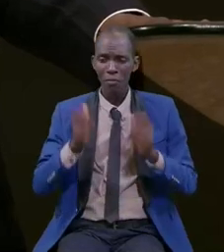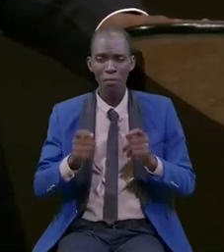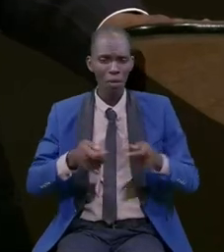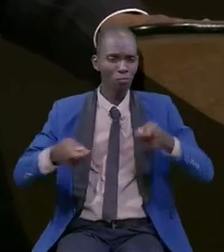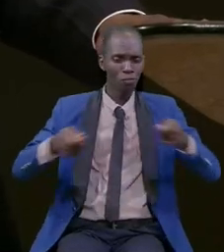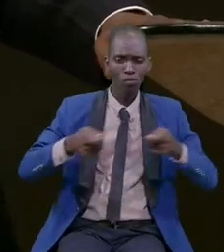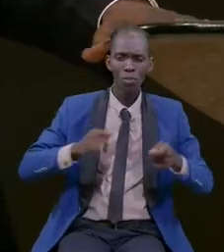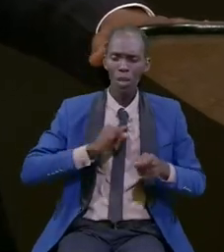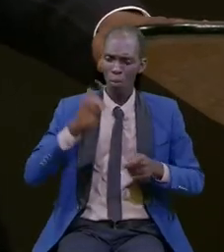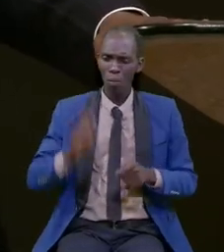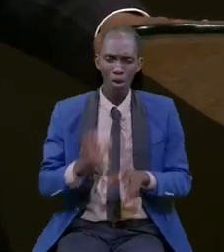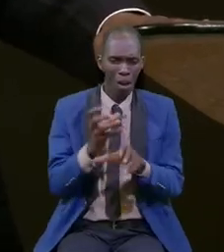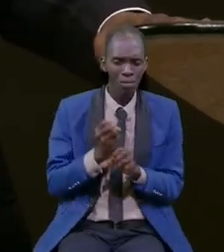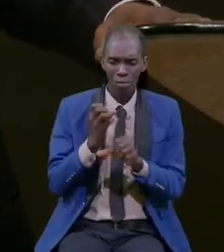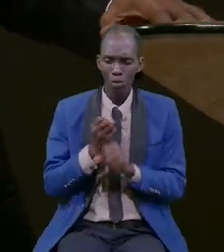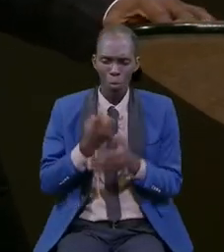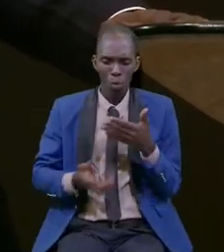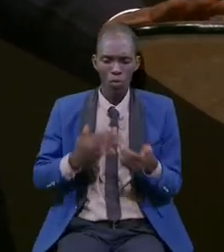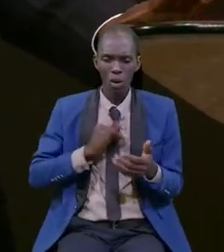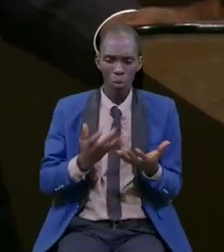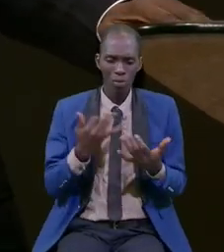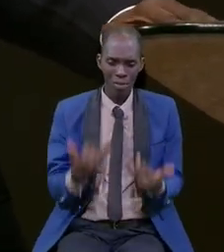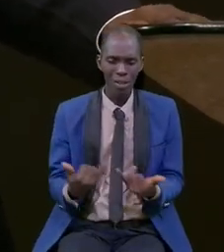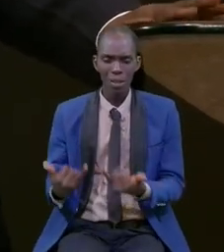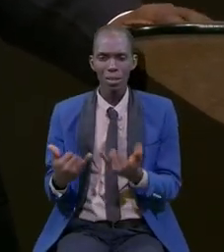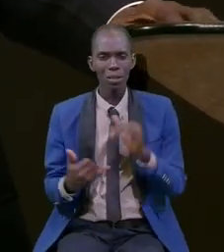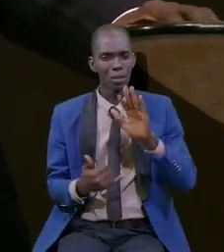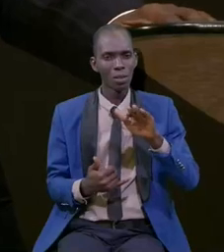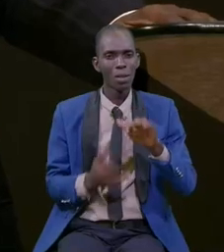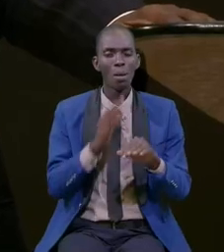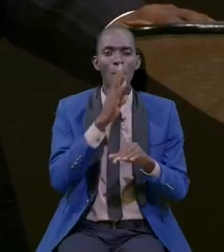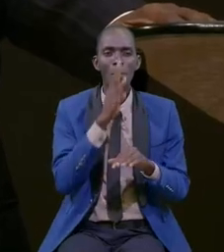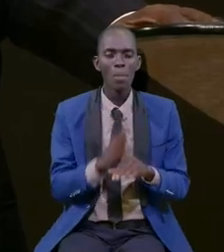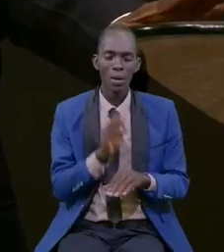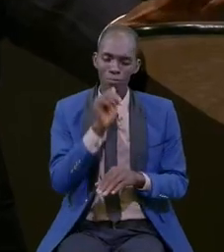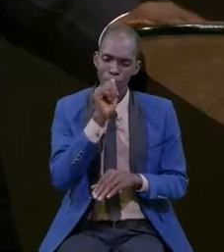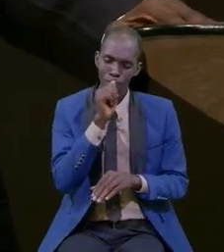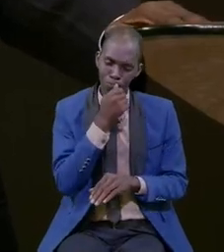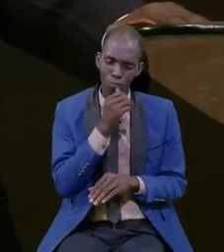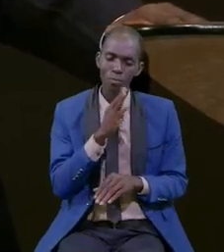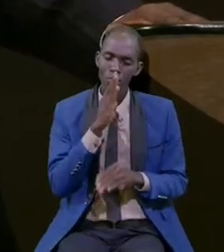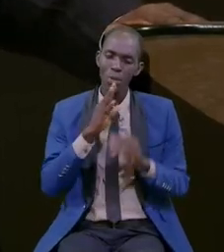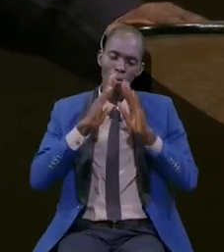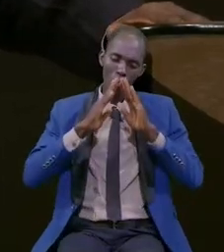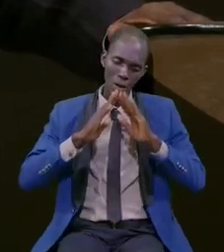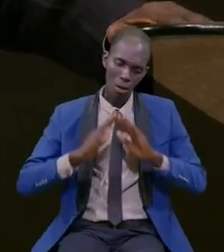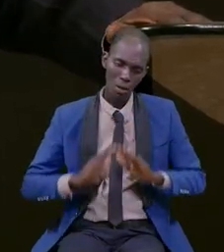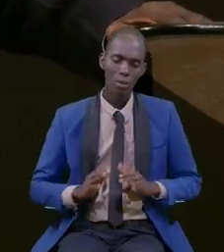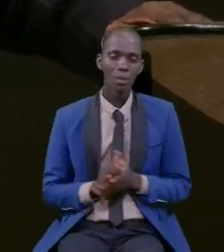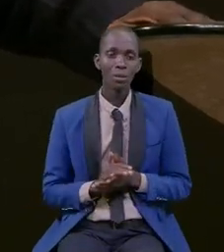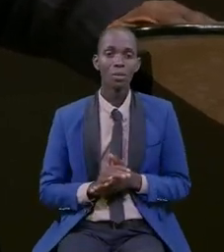partenariat de de la possession je vais l'avir maintenant mon frère calme-toi cœur impatient cœur